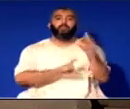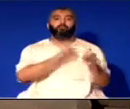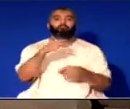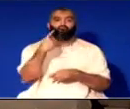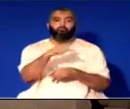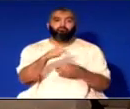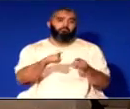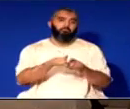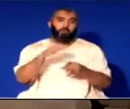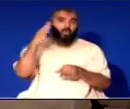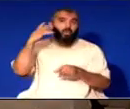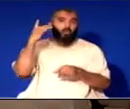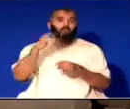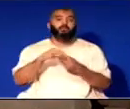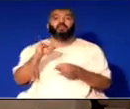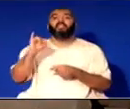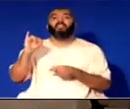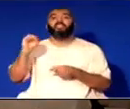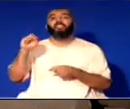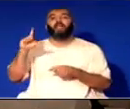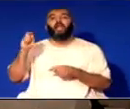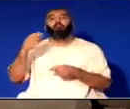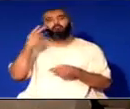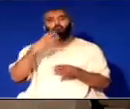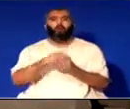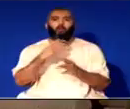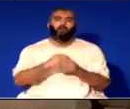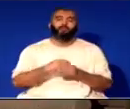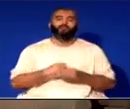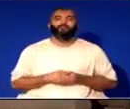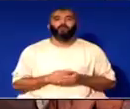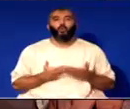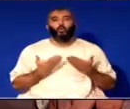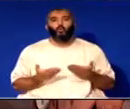بالترحيب بشيخنا الفاضل الدكتور عبد القادر بن عزوز، أهلا وسهلا بك بيننا.